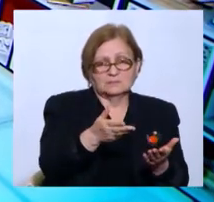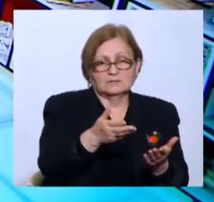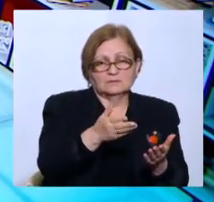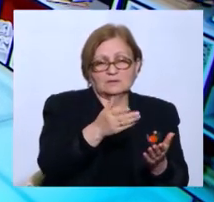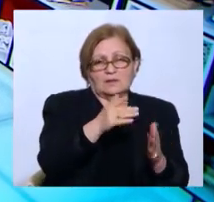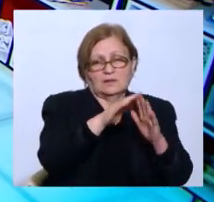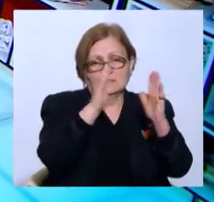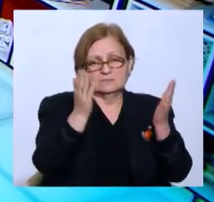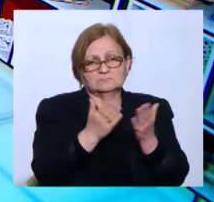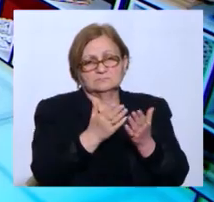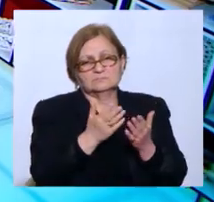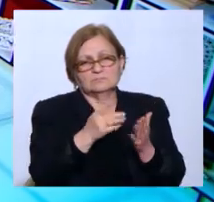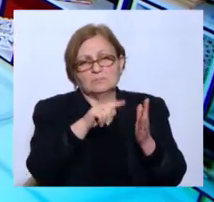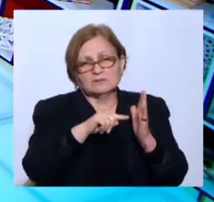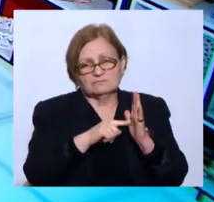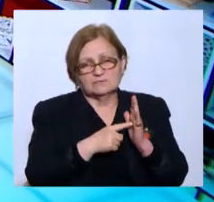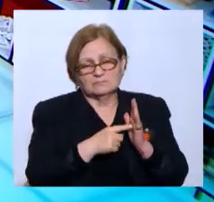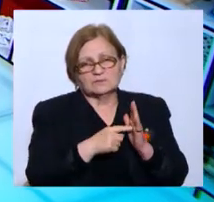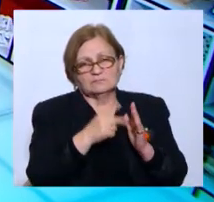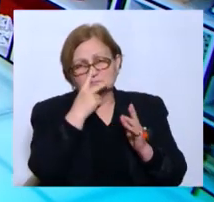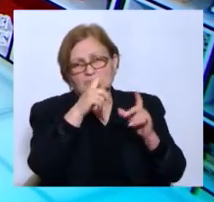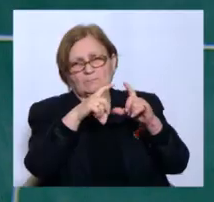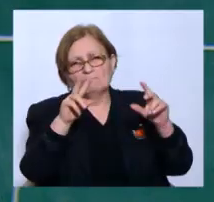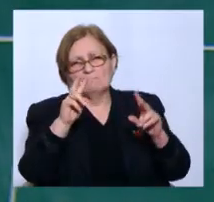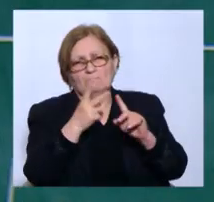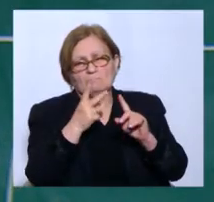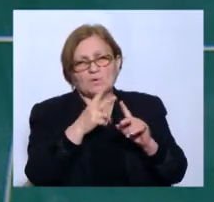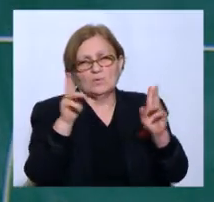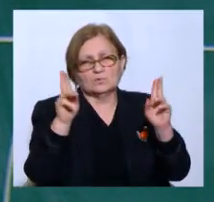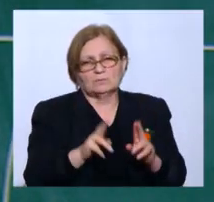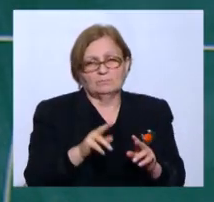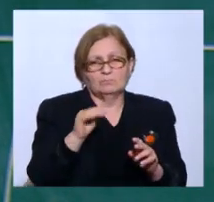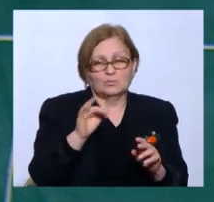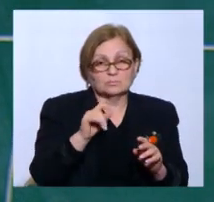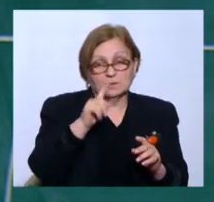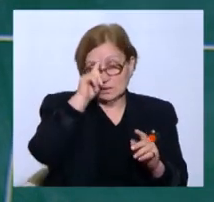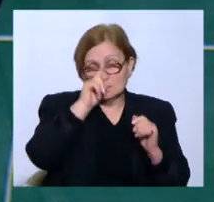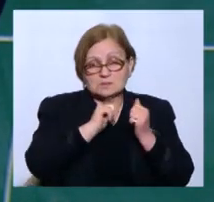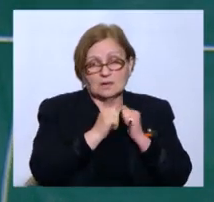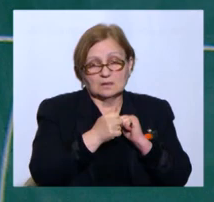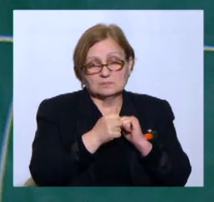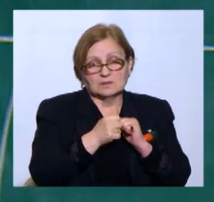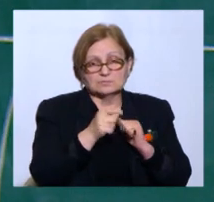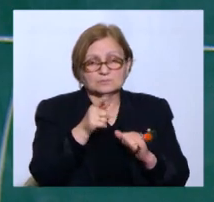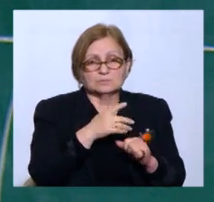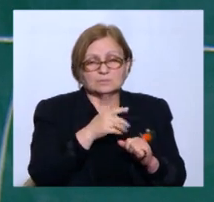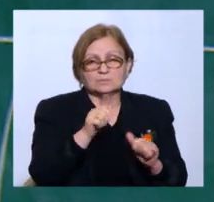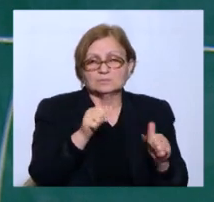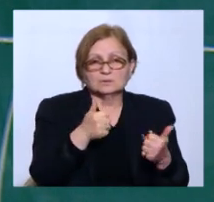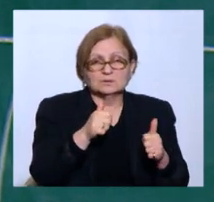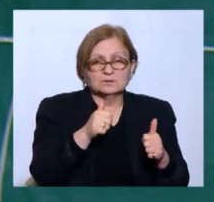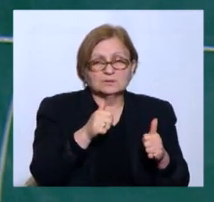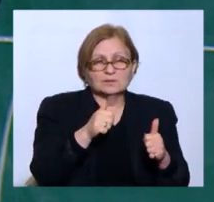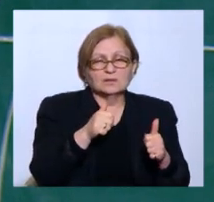2+d(n-1), ეს ამ ჯამს ვამრავლებთ ეზე და ვყოფთ ორზე. რეკომენდაცია, აი ეს დაიმახსოვრეთ თვითონ ეს სტრუქტურა. როგორც